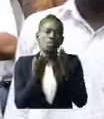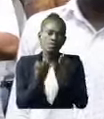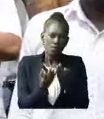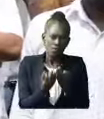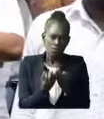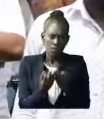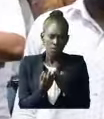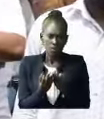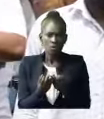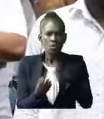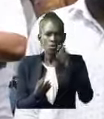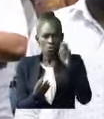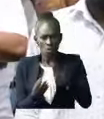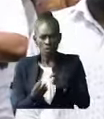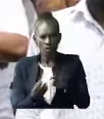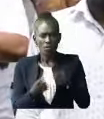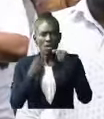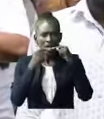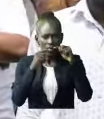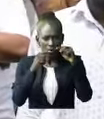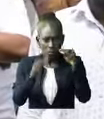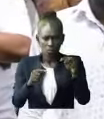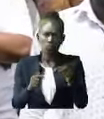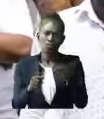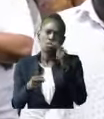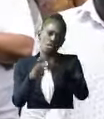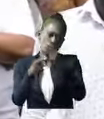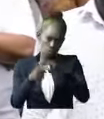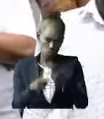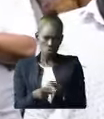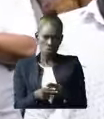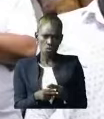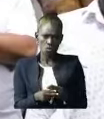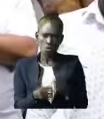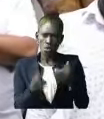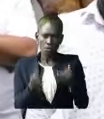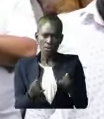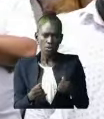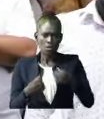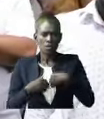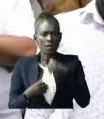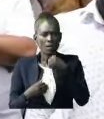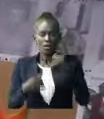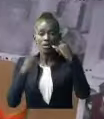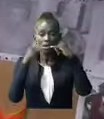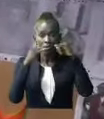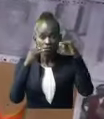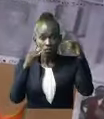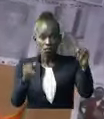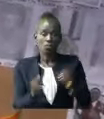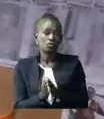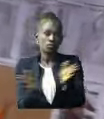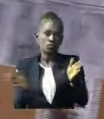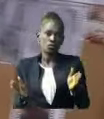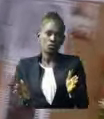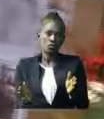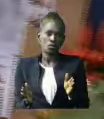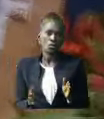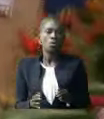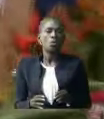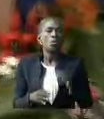retrouvés nous communiquent ça, qu'on aille les chercher. Pour le moment, on n'a pas d'information officielle. On a appelé les affaires étrangères à Sao Tomé